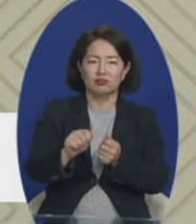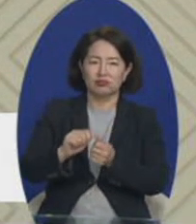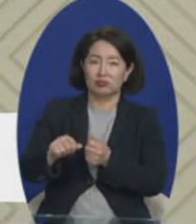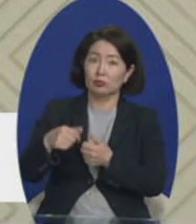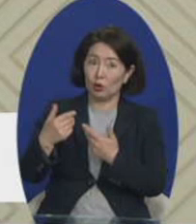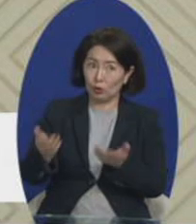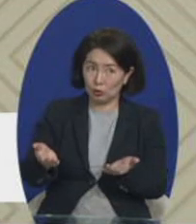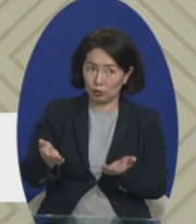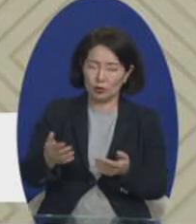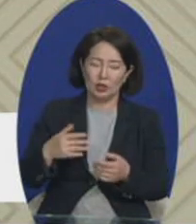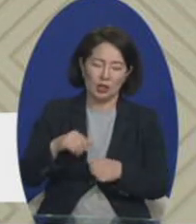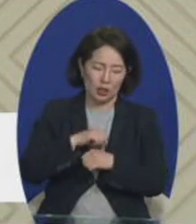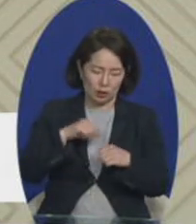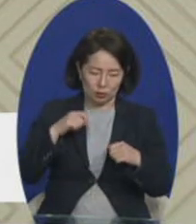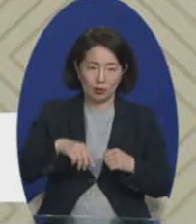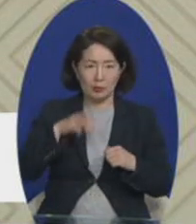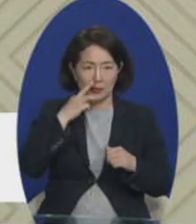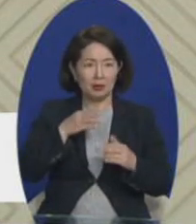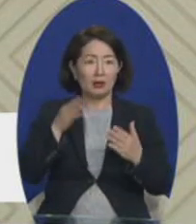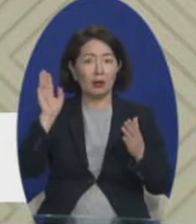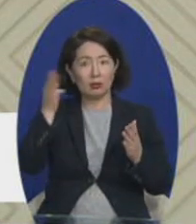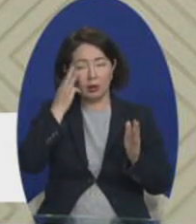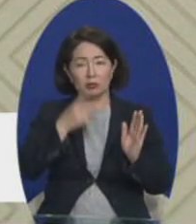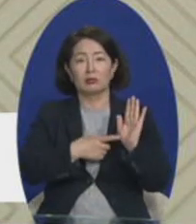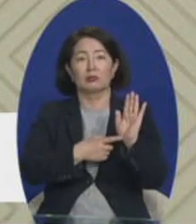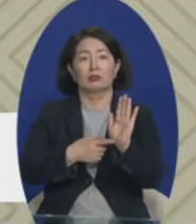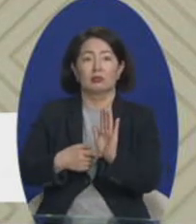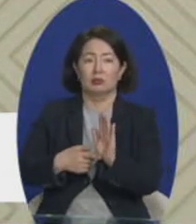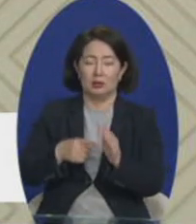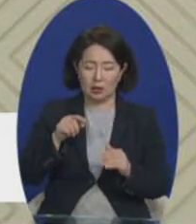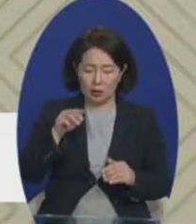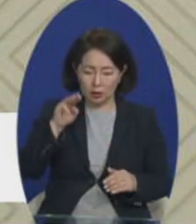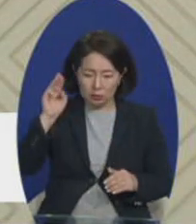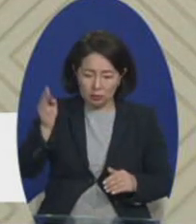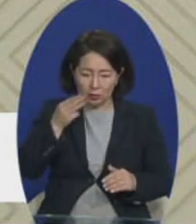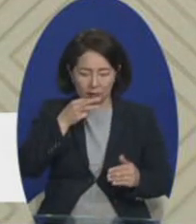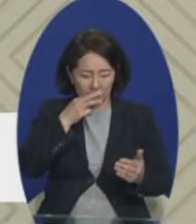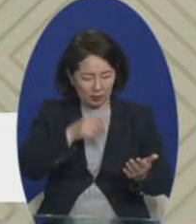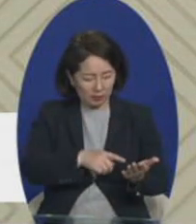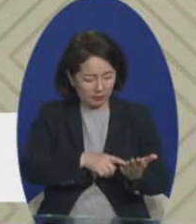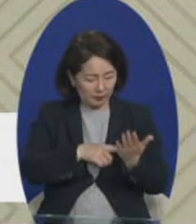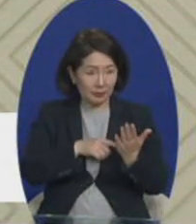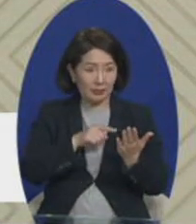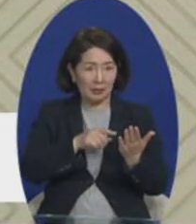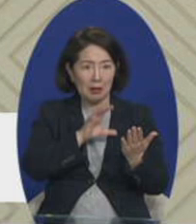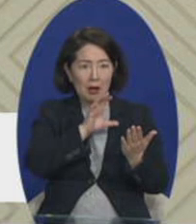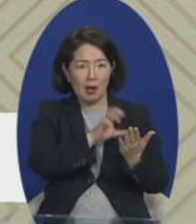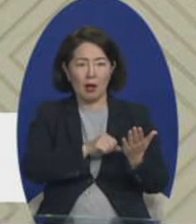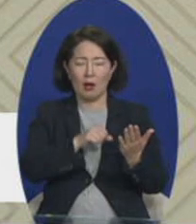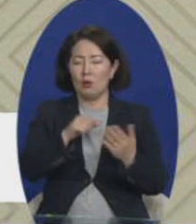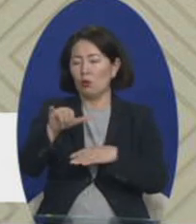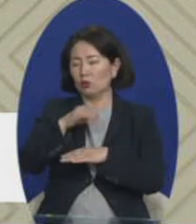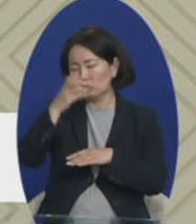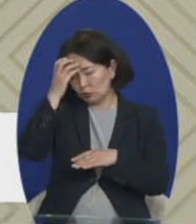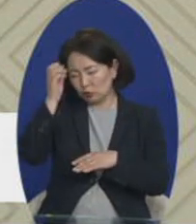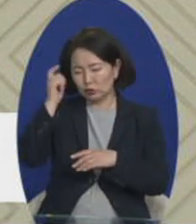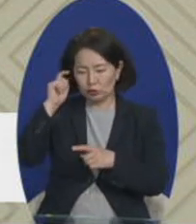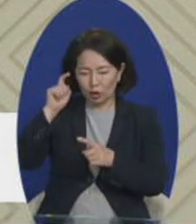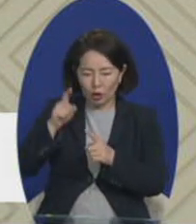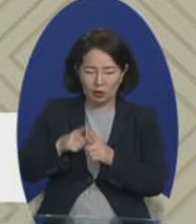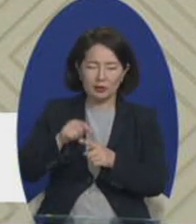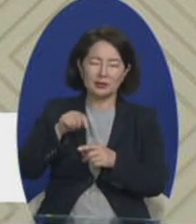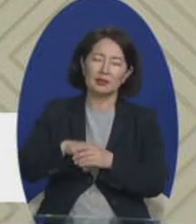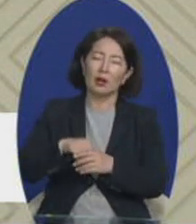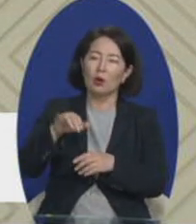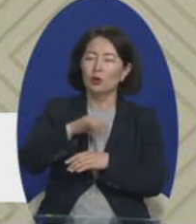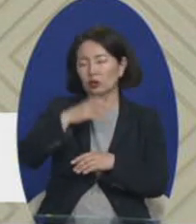зарцуулсан байна. Бүх иргэнд энэ мэдээлэл өнөөдөр ил тод байна. А тэгэхээр энэ ил тод болсон мэдээллийг улс төрийн зорилгоор эсвэл улс төрд одоо тодорхой